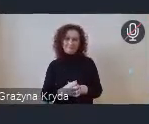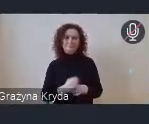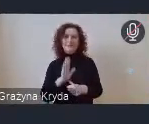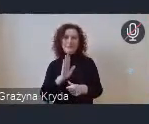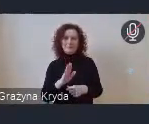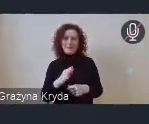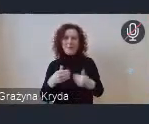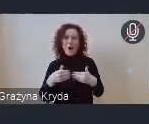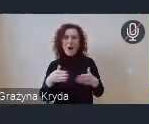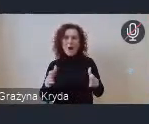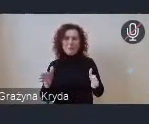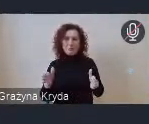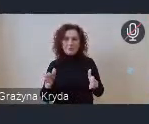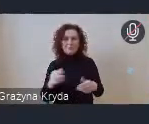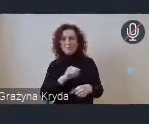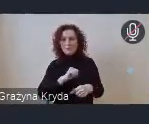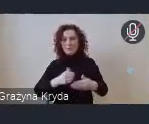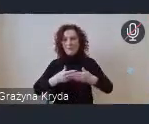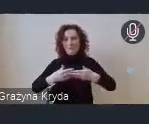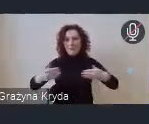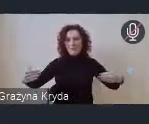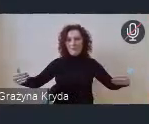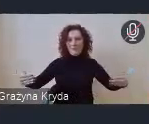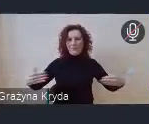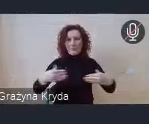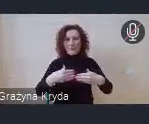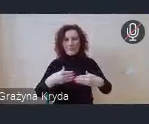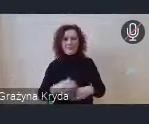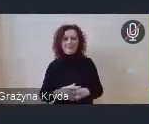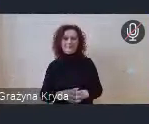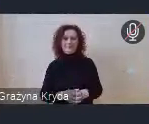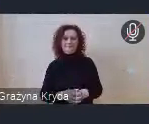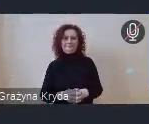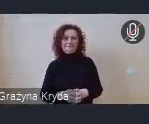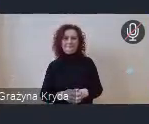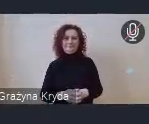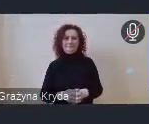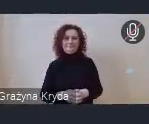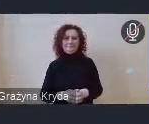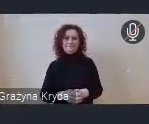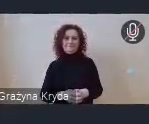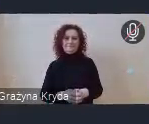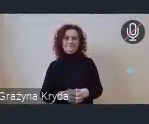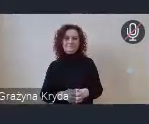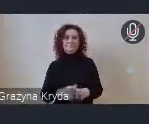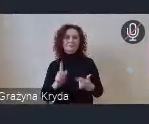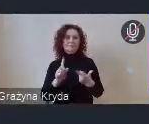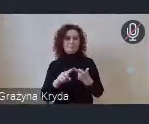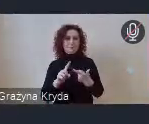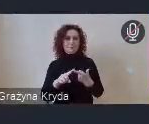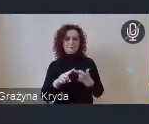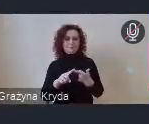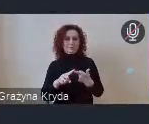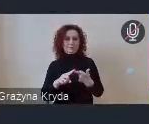automatyczne drzwi otwierane do szkoły rozsuwane drzwi automatyczne zatem przegrody szklane druga rzecz to oczywiście